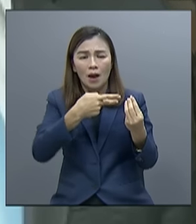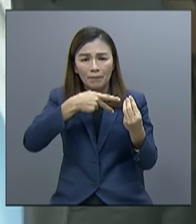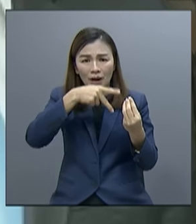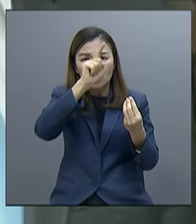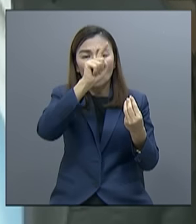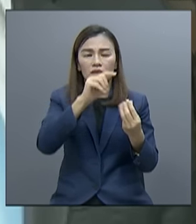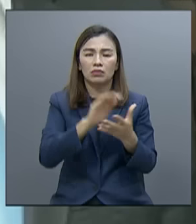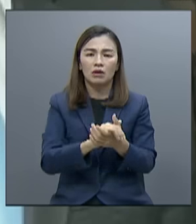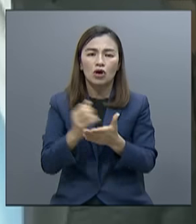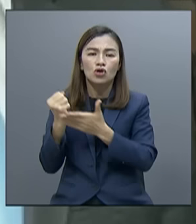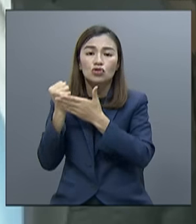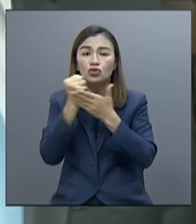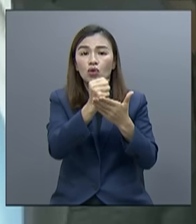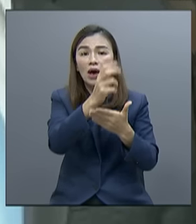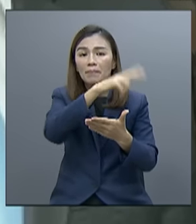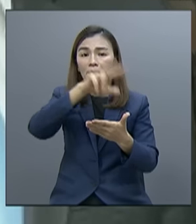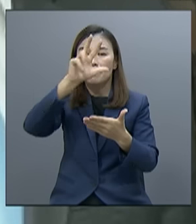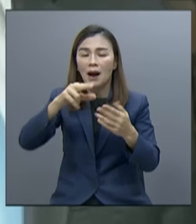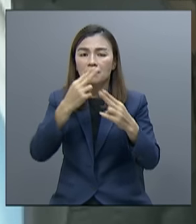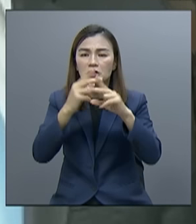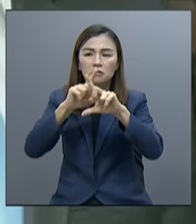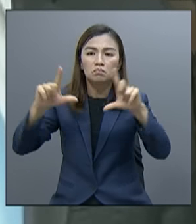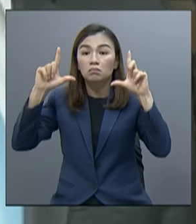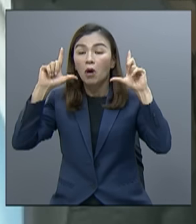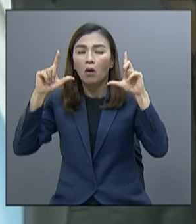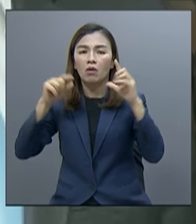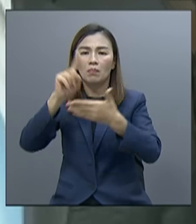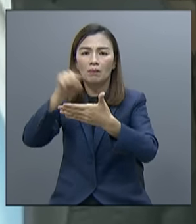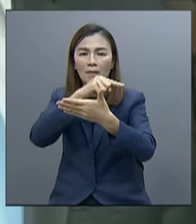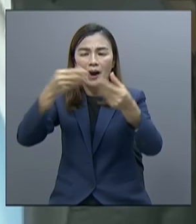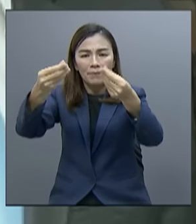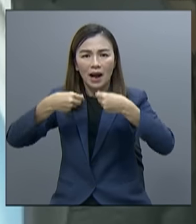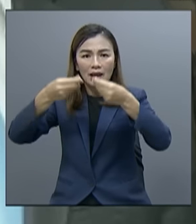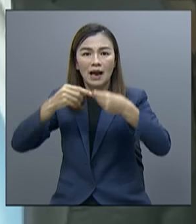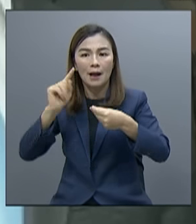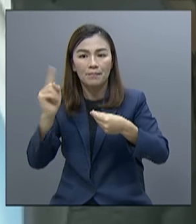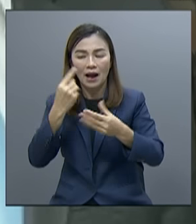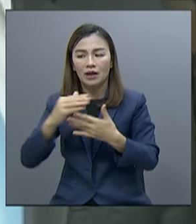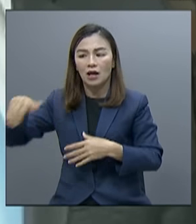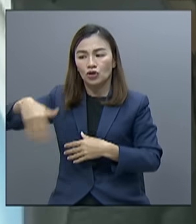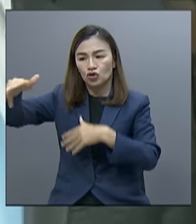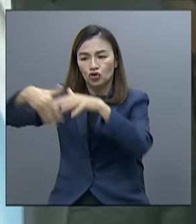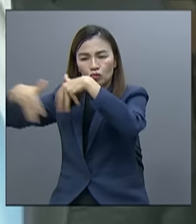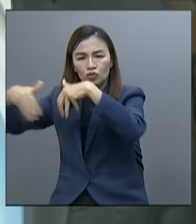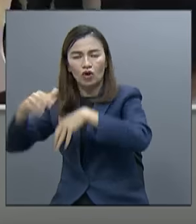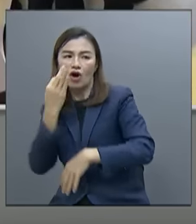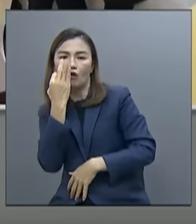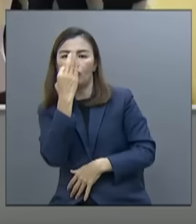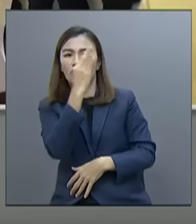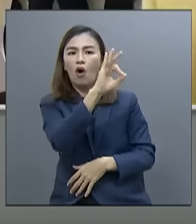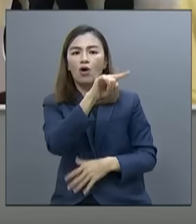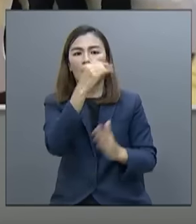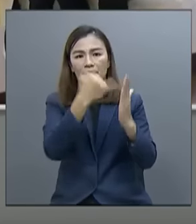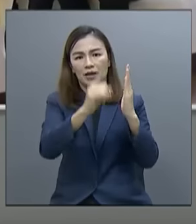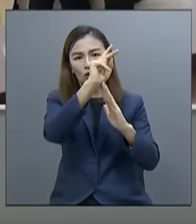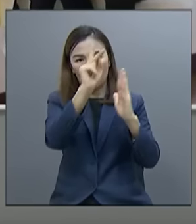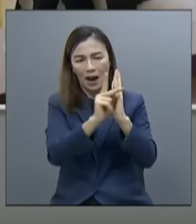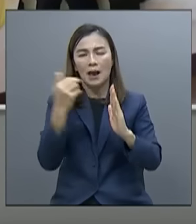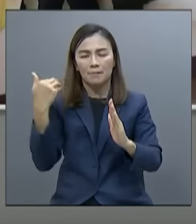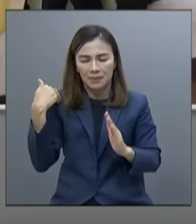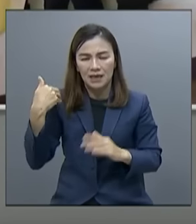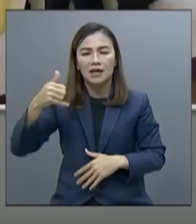างคะแนนเสียงให้กับทางฝ่ายการเมืองเนี่ยก็อาจจะเป็นคนรองว่าเป็นการทำผิดกฎหมายได้ มันคง